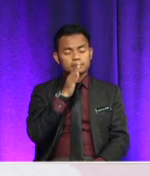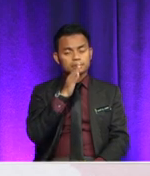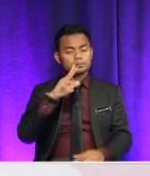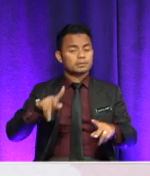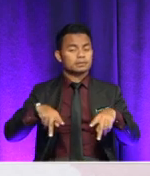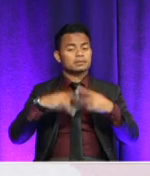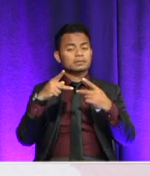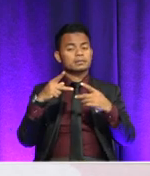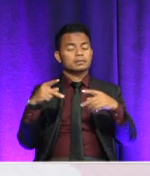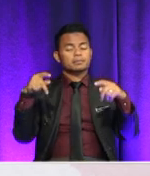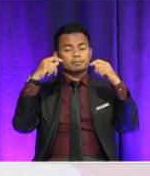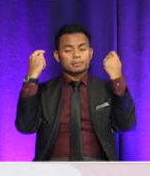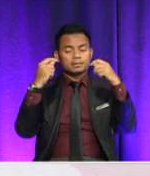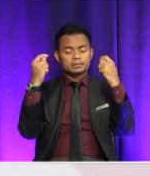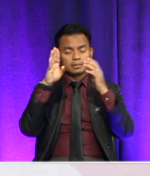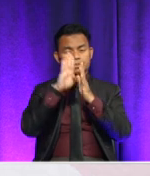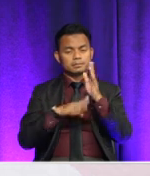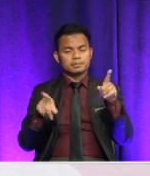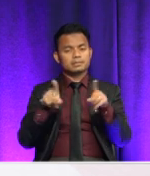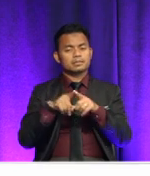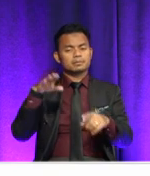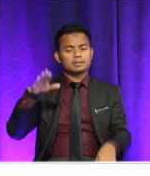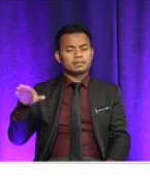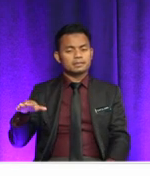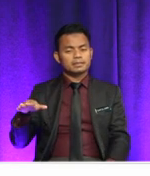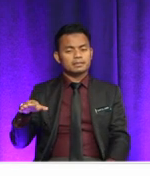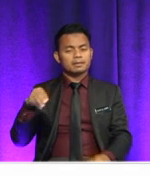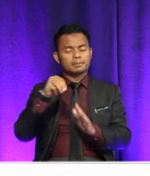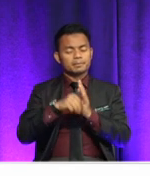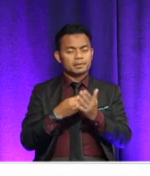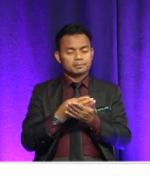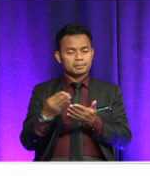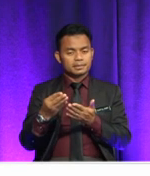agak-agaknya itu mungkin ayam ayam